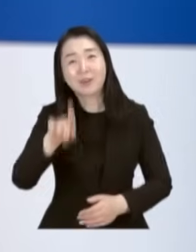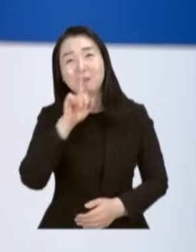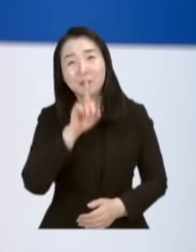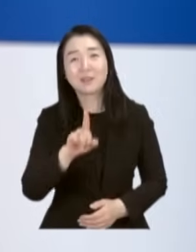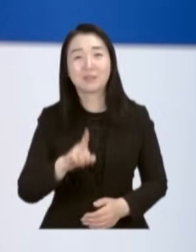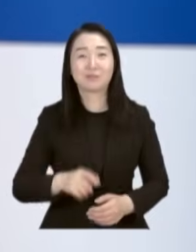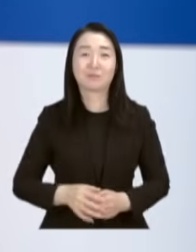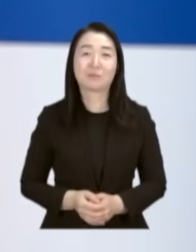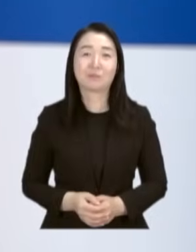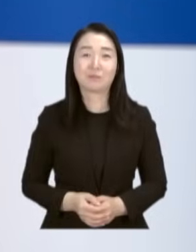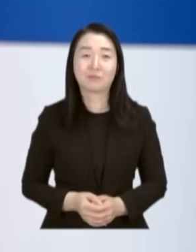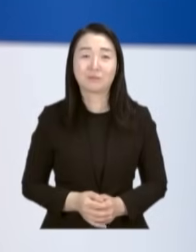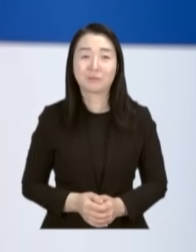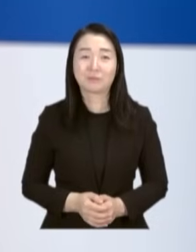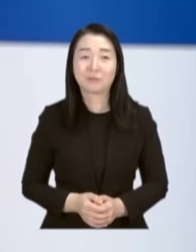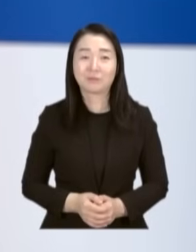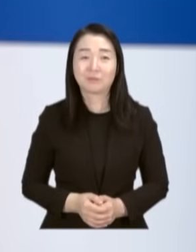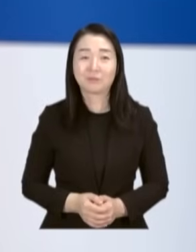청량리로 가라.